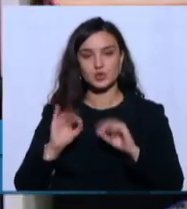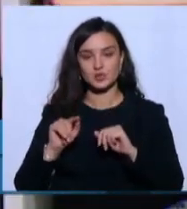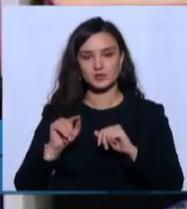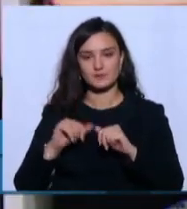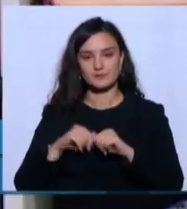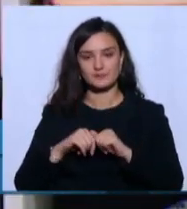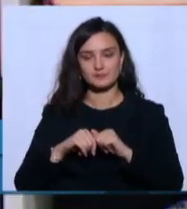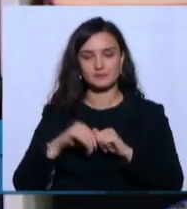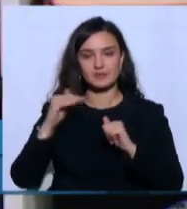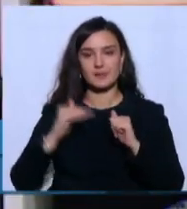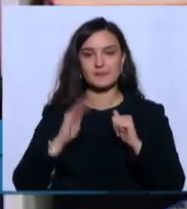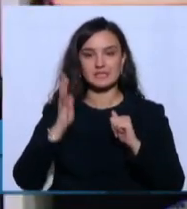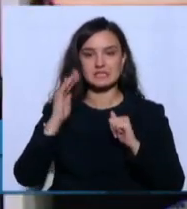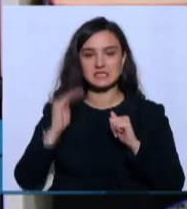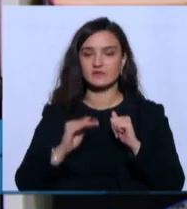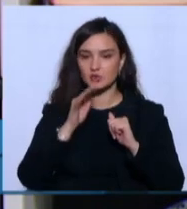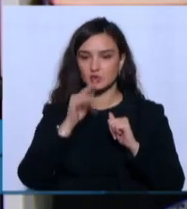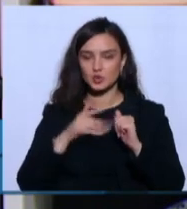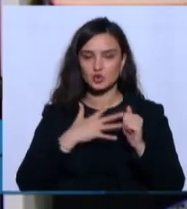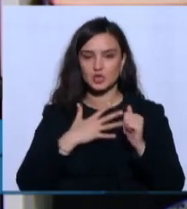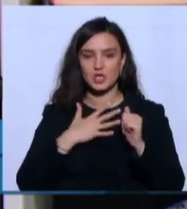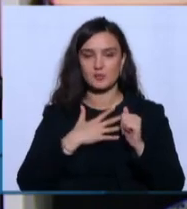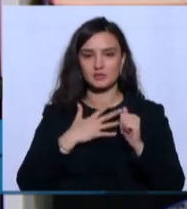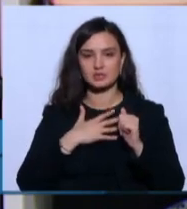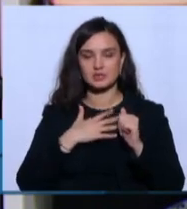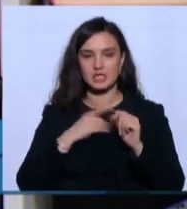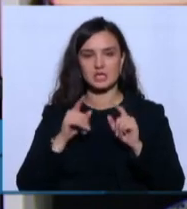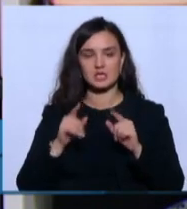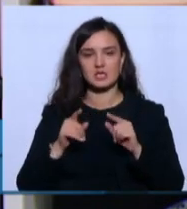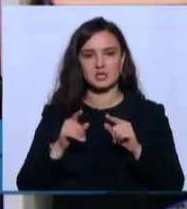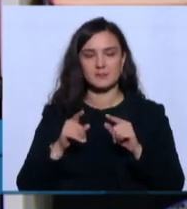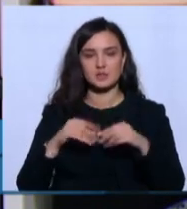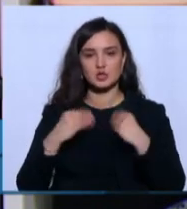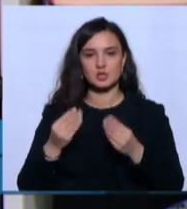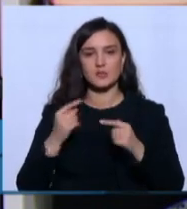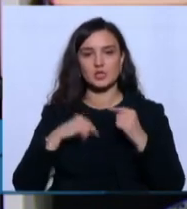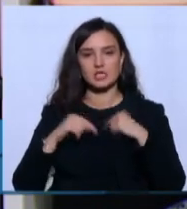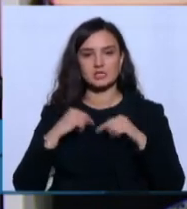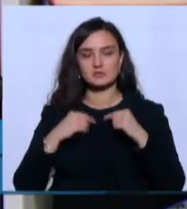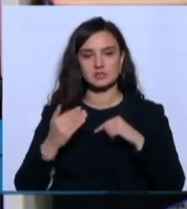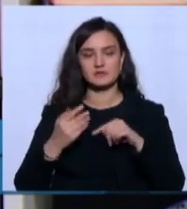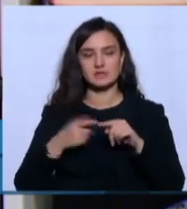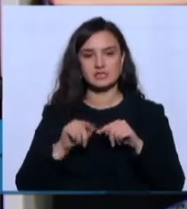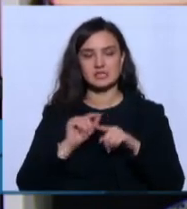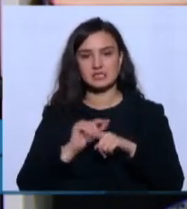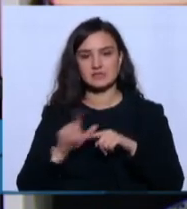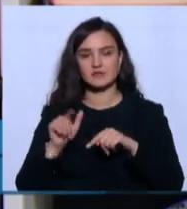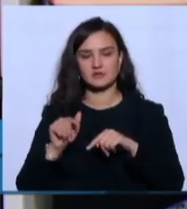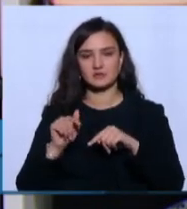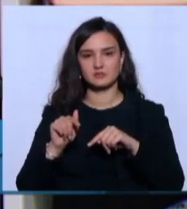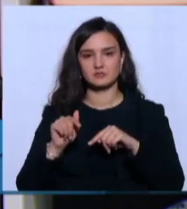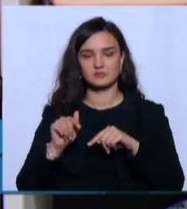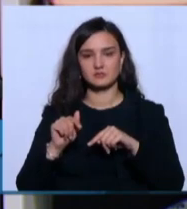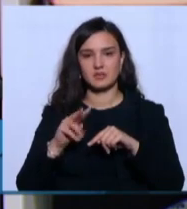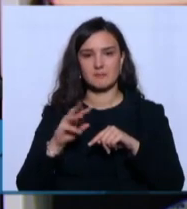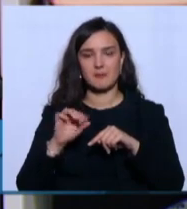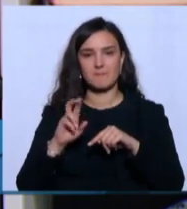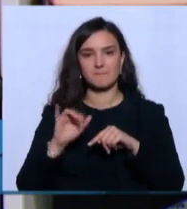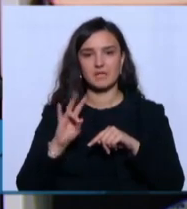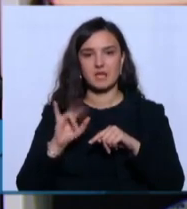აი ეს დაბალი წნევის ფონზე ჟანგბადის არაადეკვატური მიწოდება ორგანიზმისთვის იწვევს